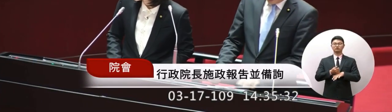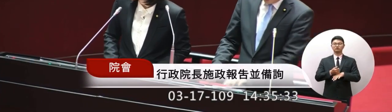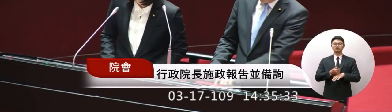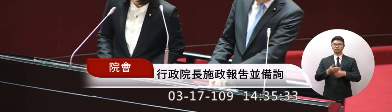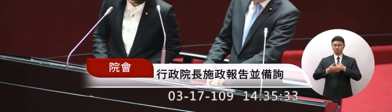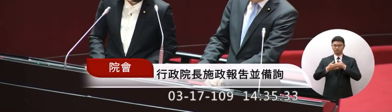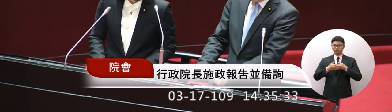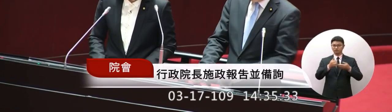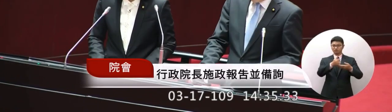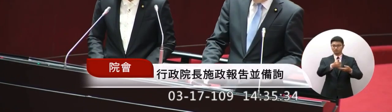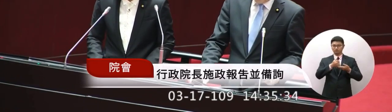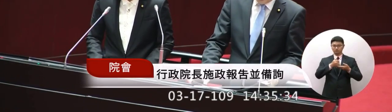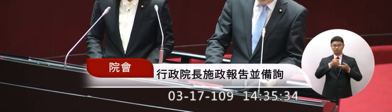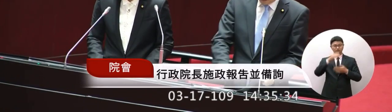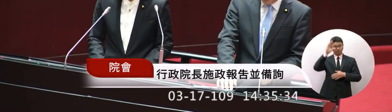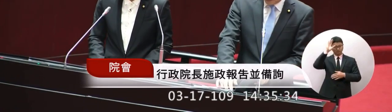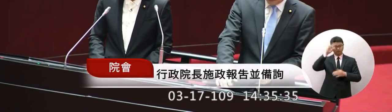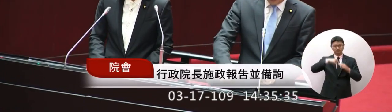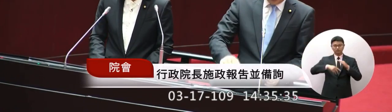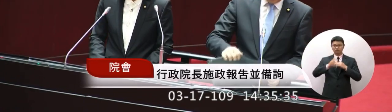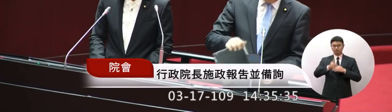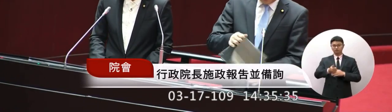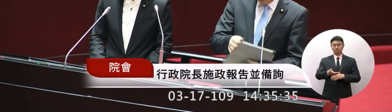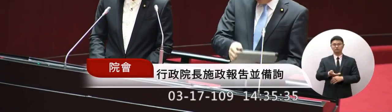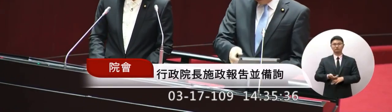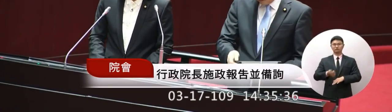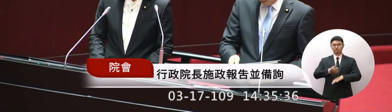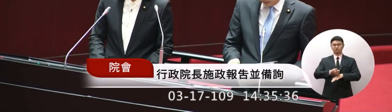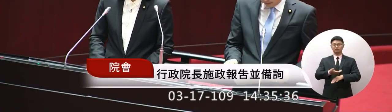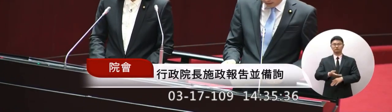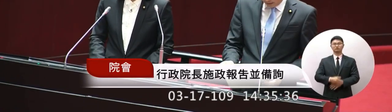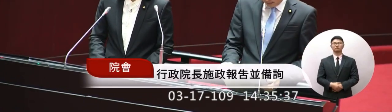帮我请苏院长，谢谢。 请行政院苏院长。